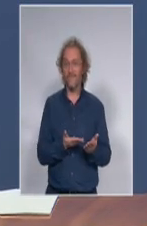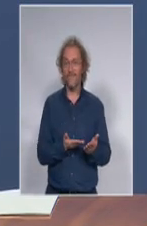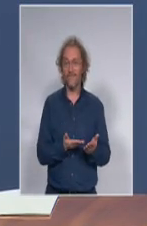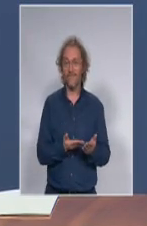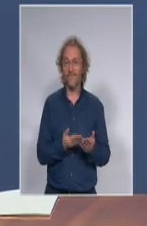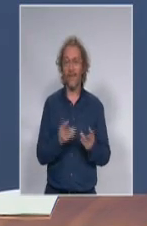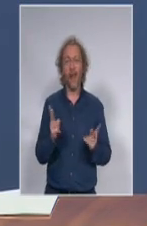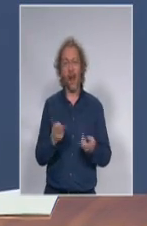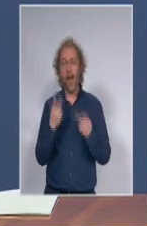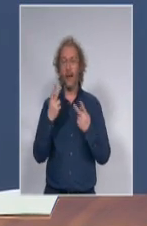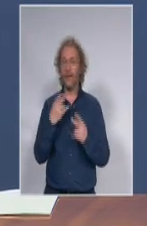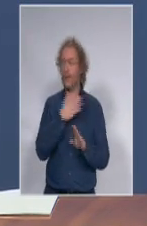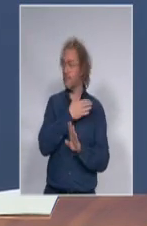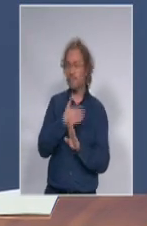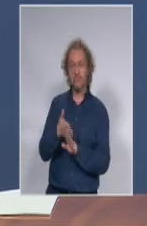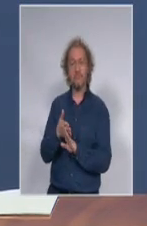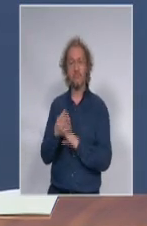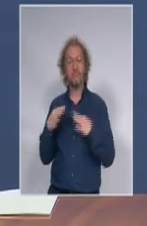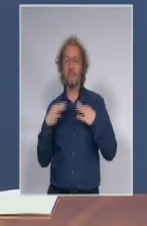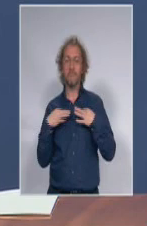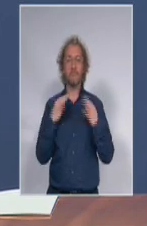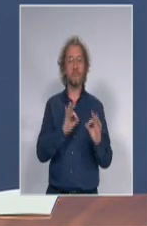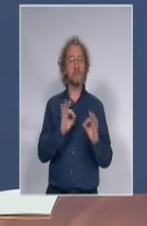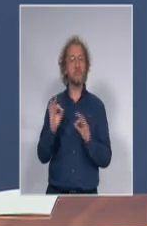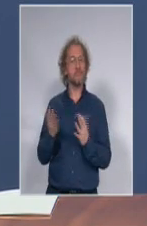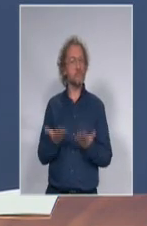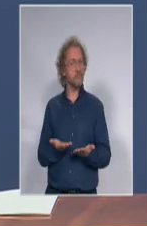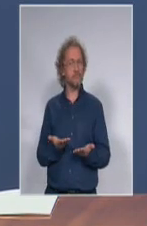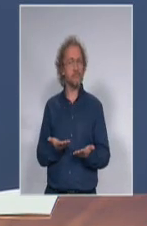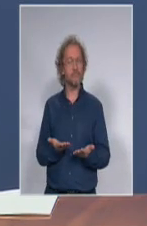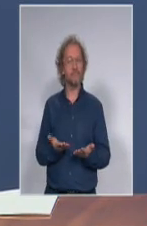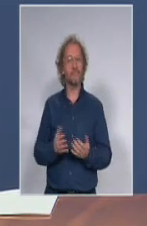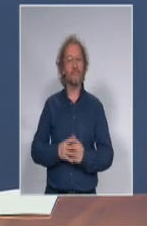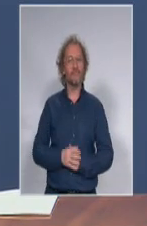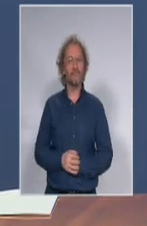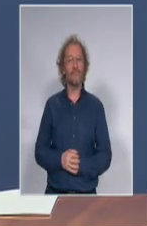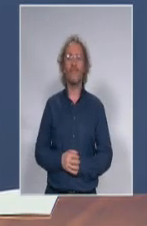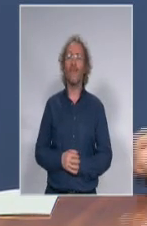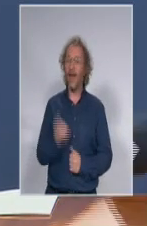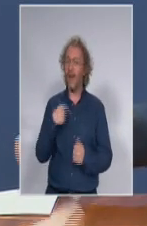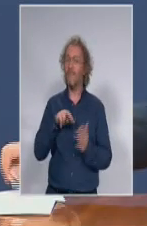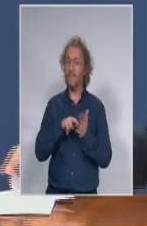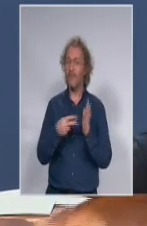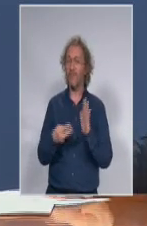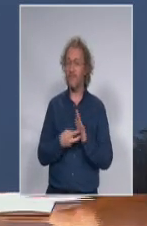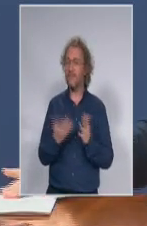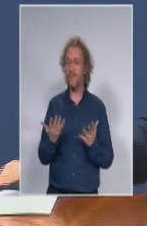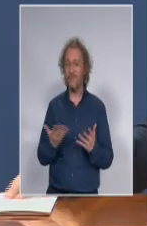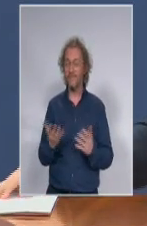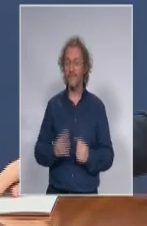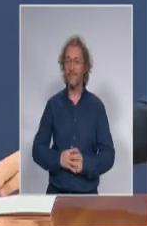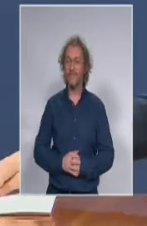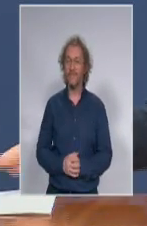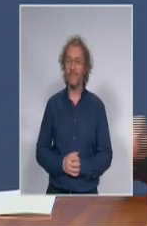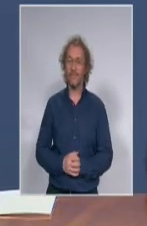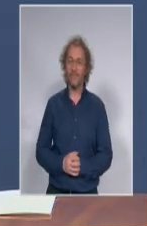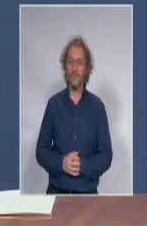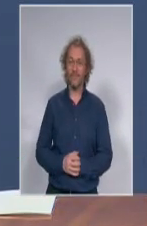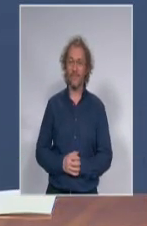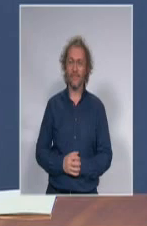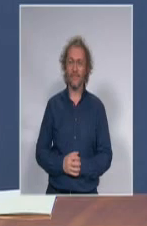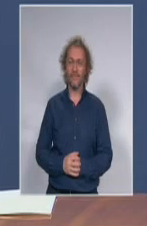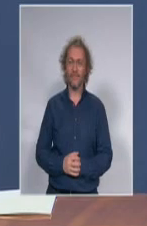sa lakoćom prebrode. Međutim, ono što je problem, to je da ko će